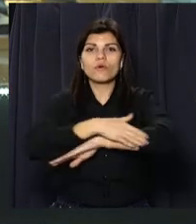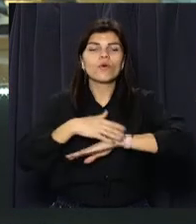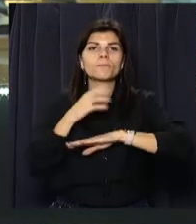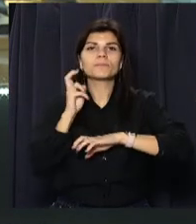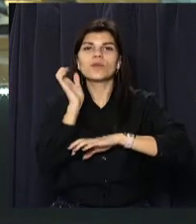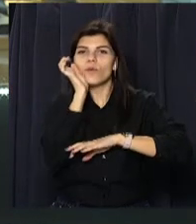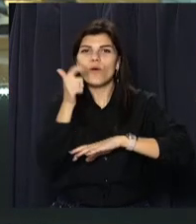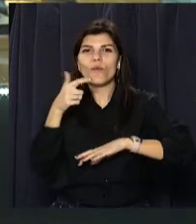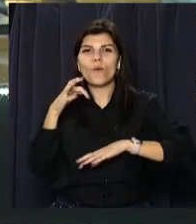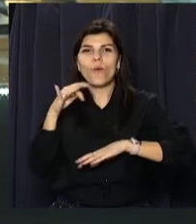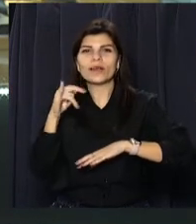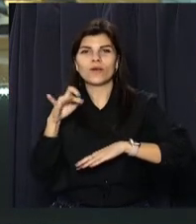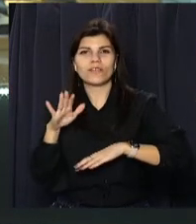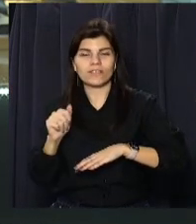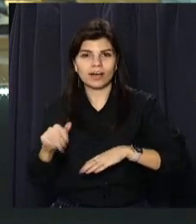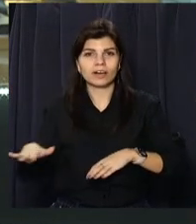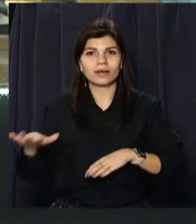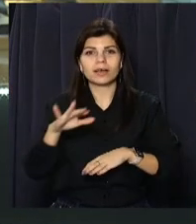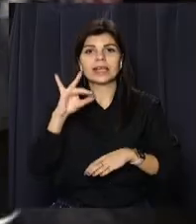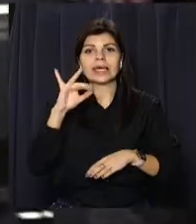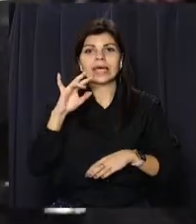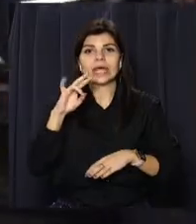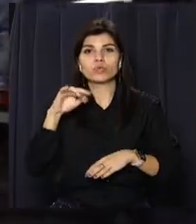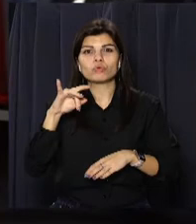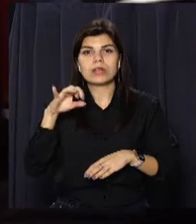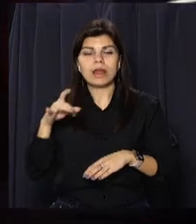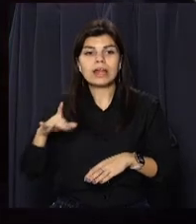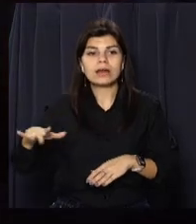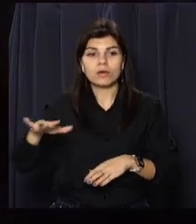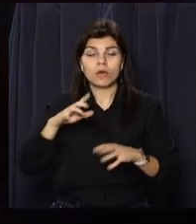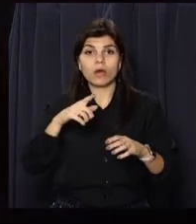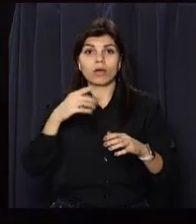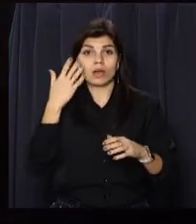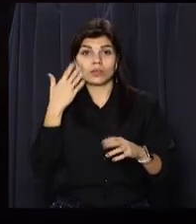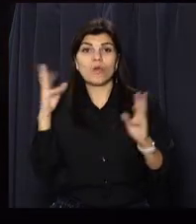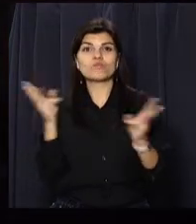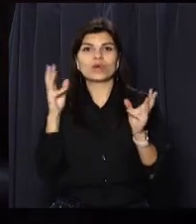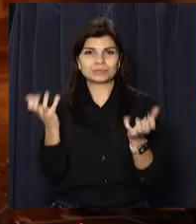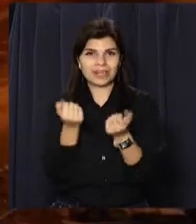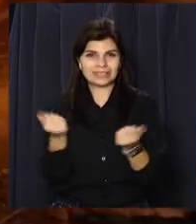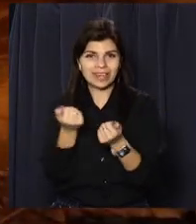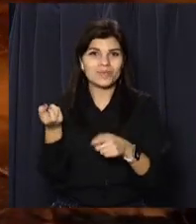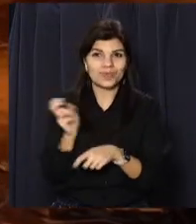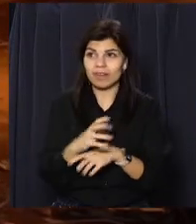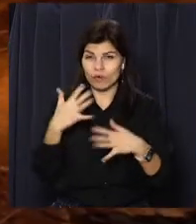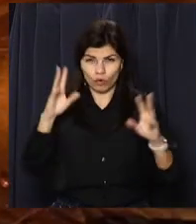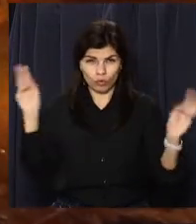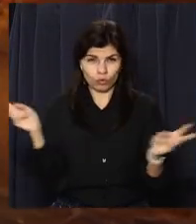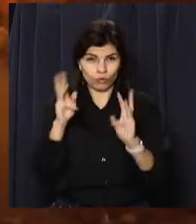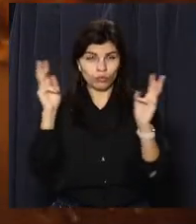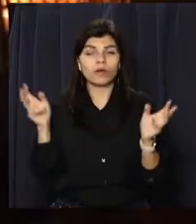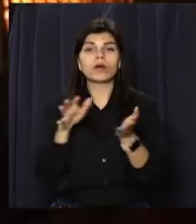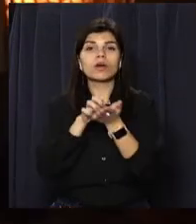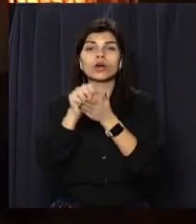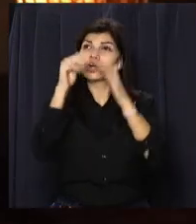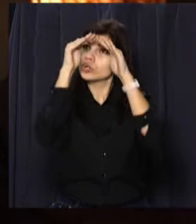садовому товаристві індустріального району. Коли пожежники приїхали на місце, будинок був повністю охоплений вогнем. Полум'я знищило